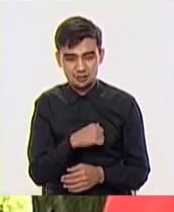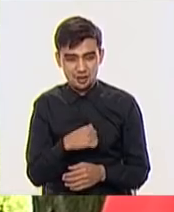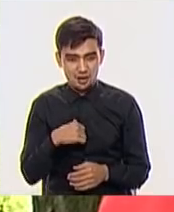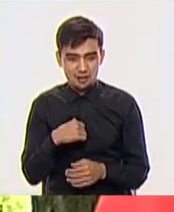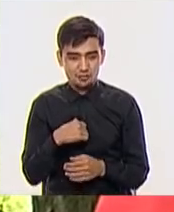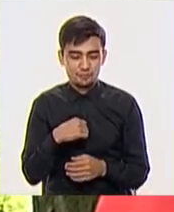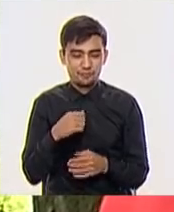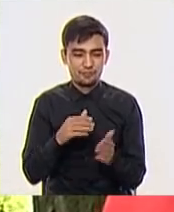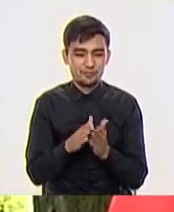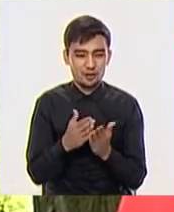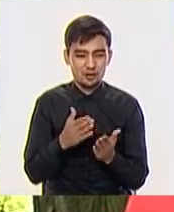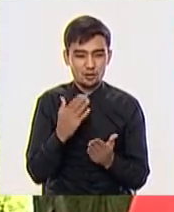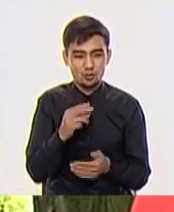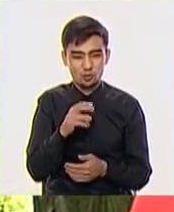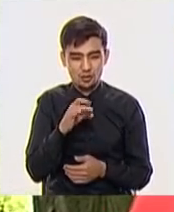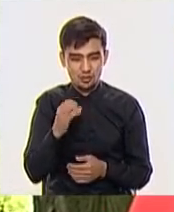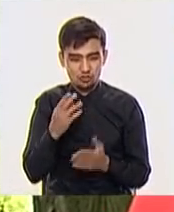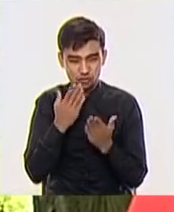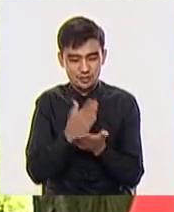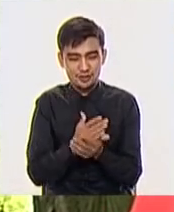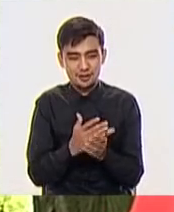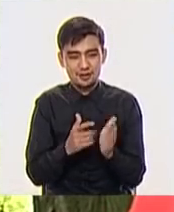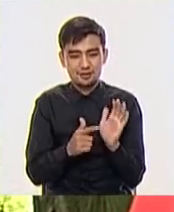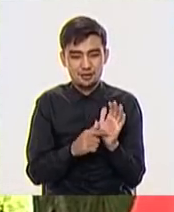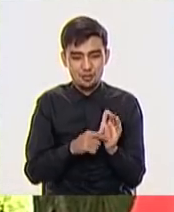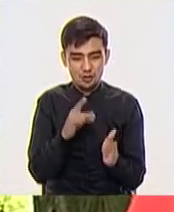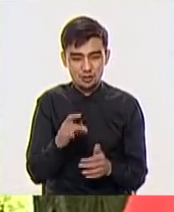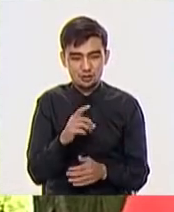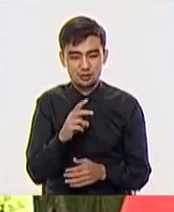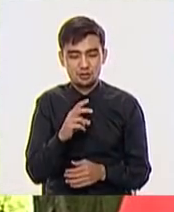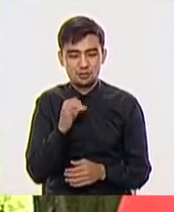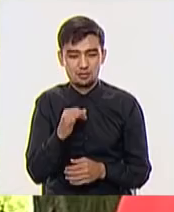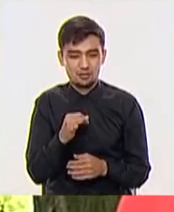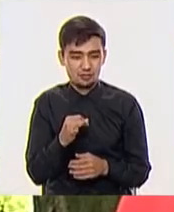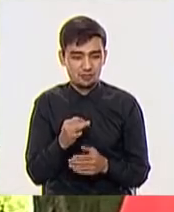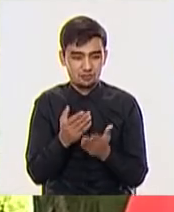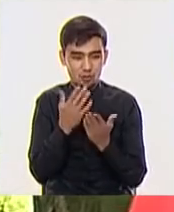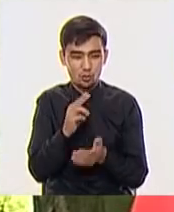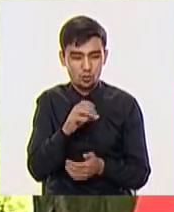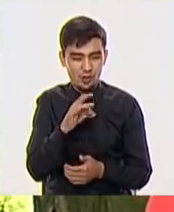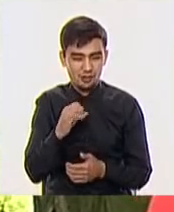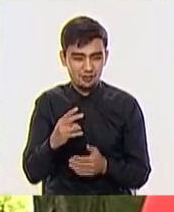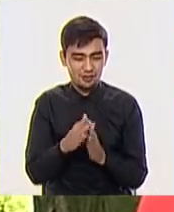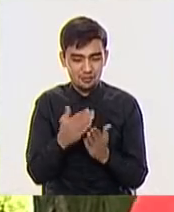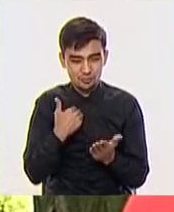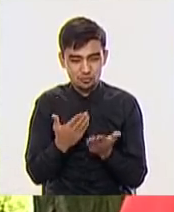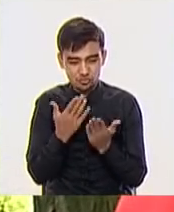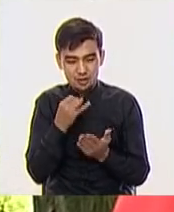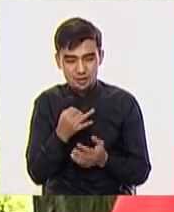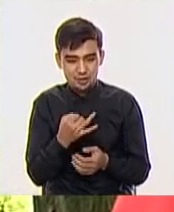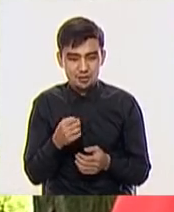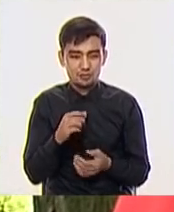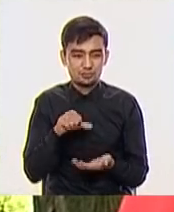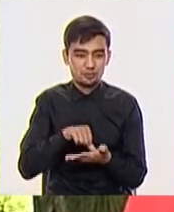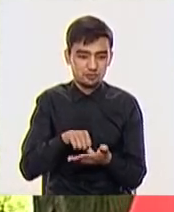Құран оқығаннан кейін Әл-Фатиханы 7 рет оқимын, Құл Хуалланы оқимын. Сондықтан өзім, мысалы, концертке шығардың алдында